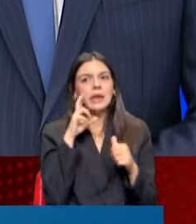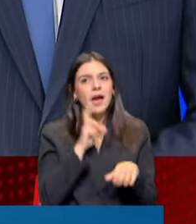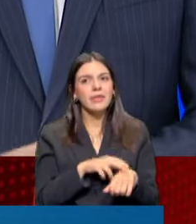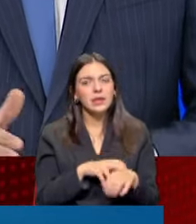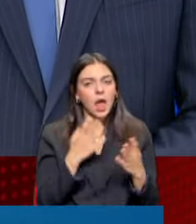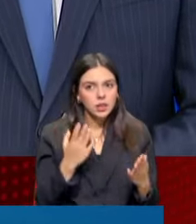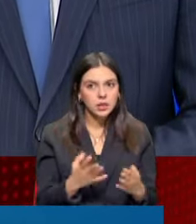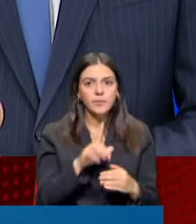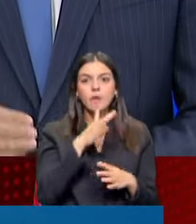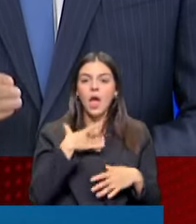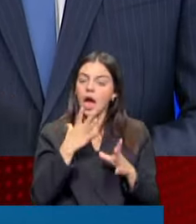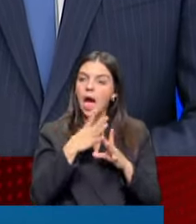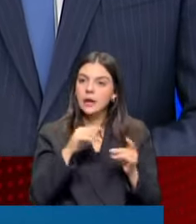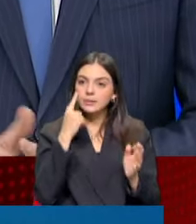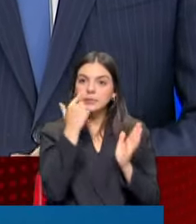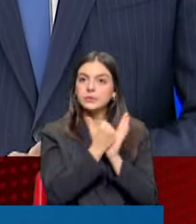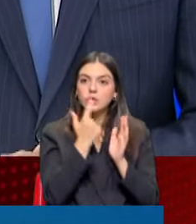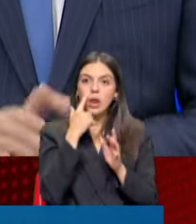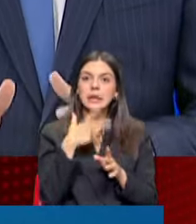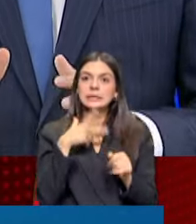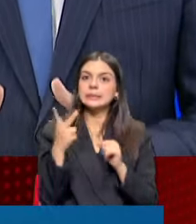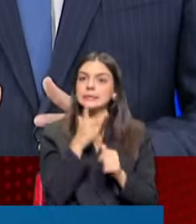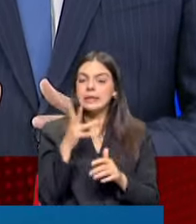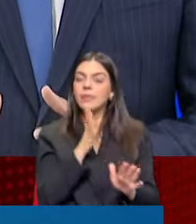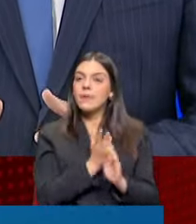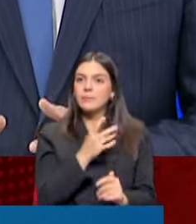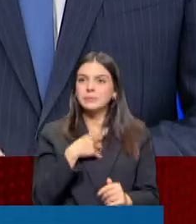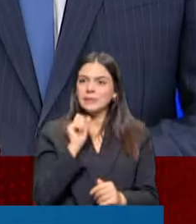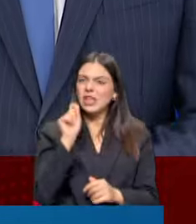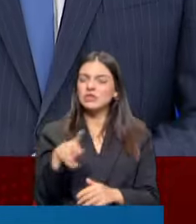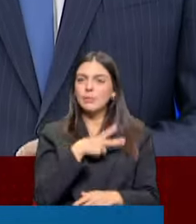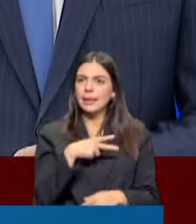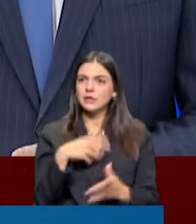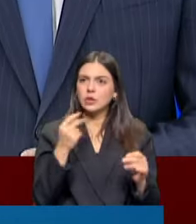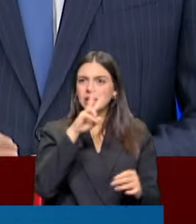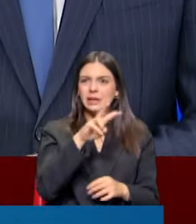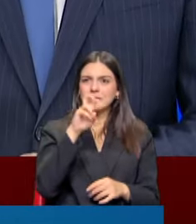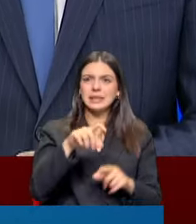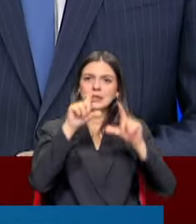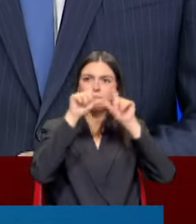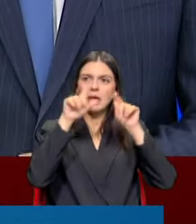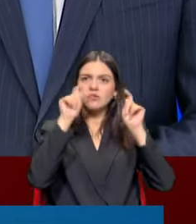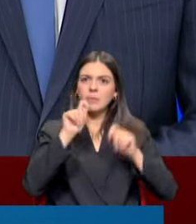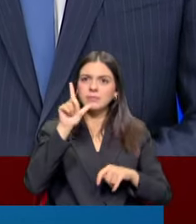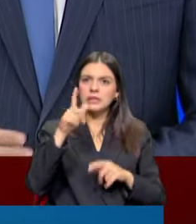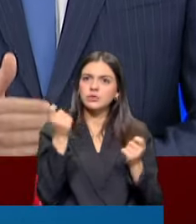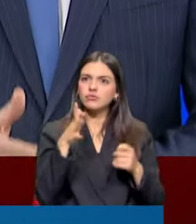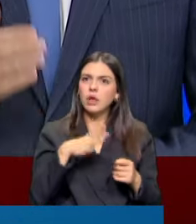Ve hazırlıklarımızı büyük bir hızla sürdürüyoruz. Bizim ilçe belediyesi olarak 28 başlıkta yapmamız gereken işler var. Biz